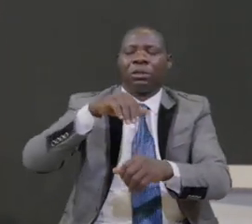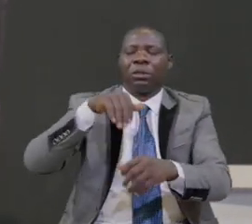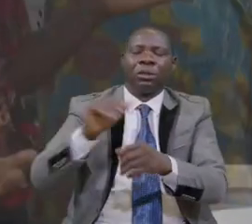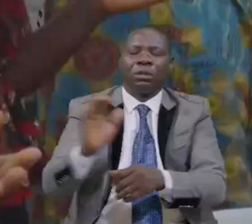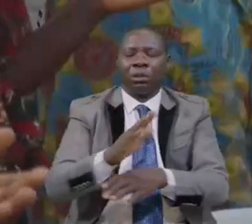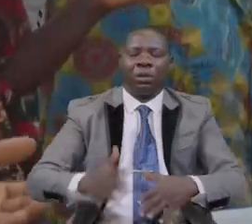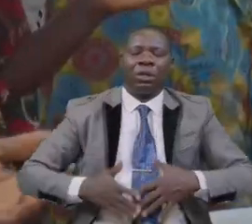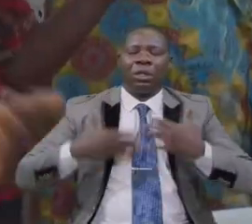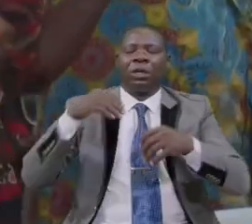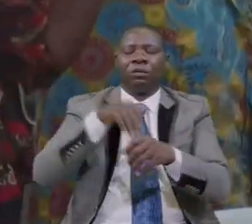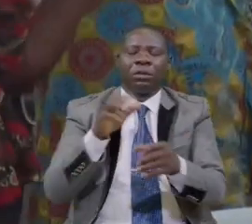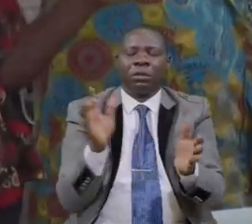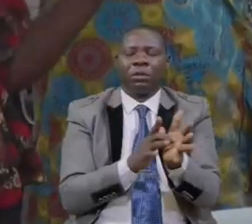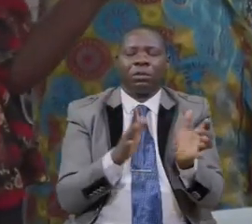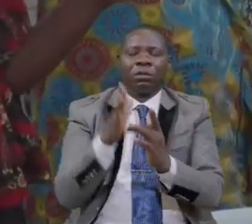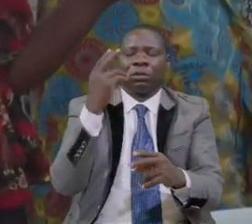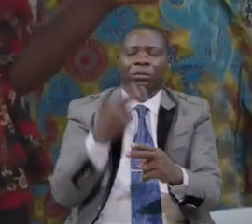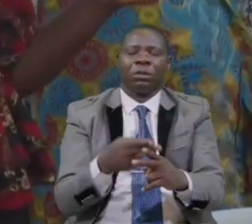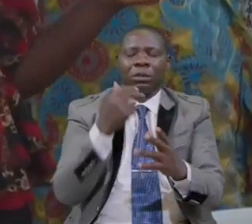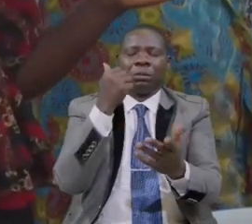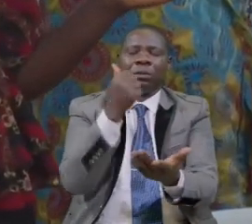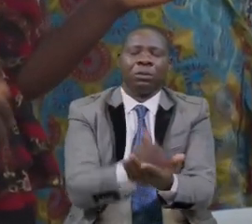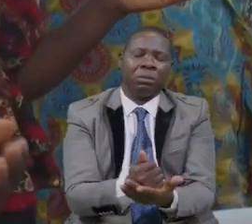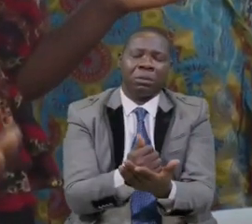au nom de Jésus.